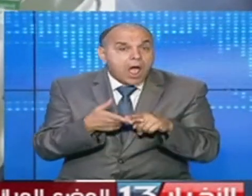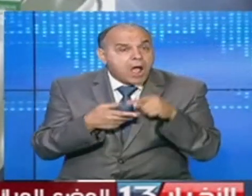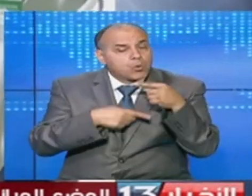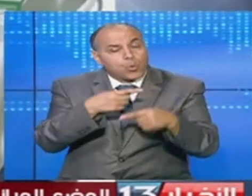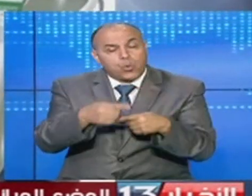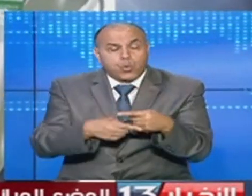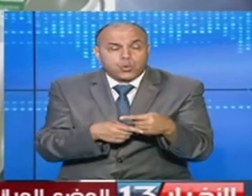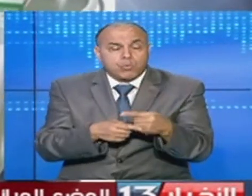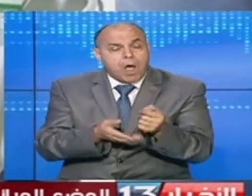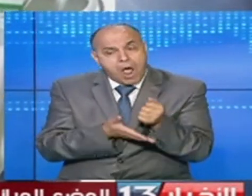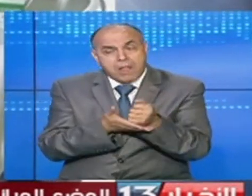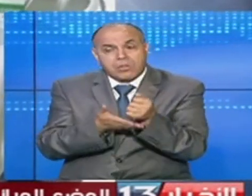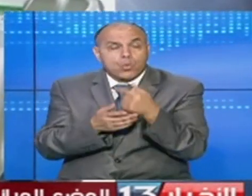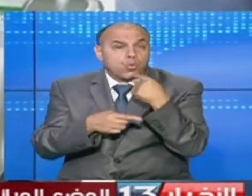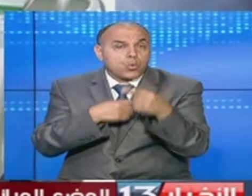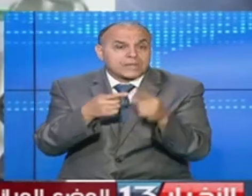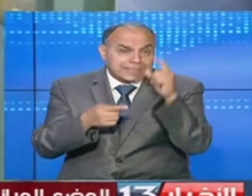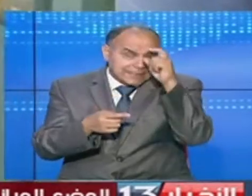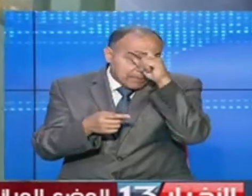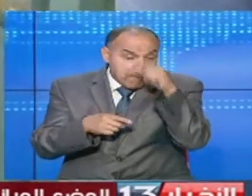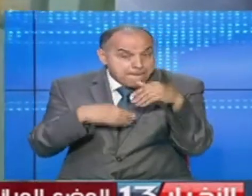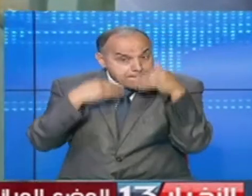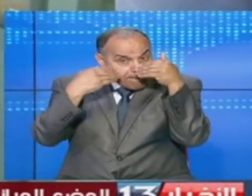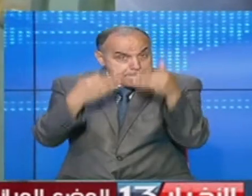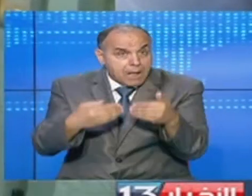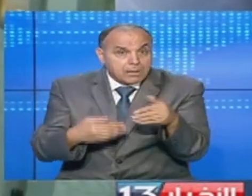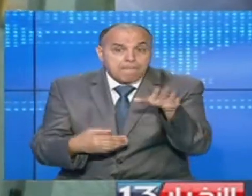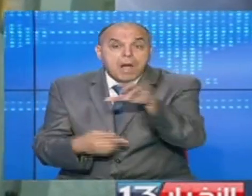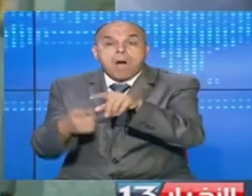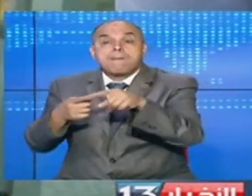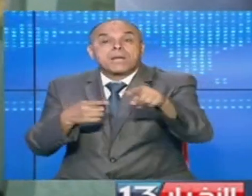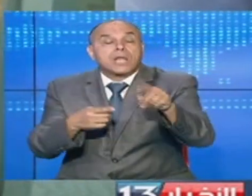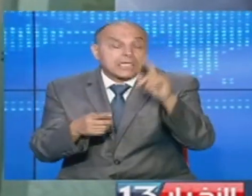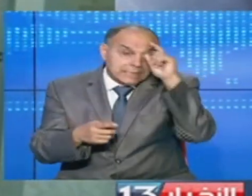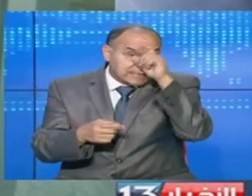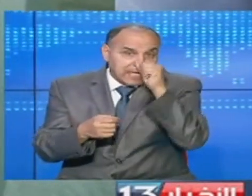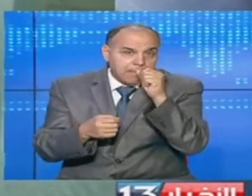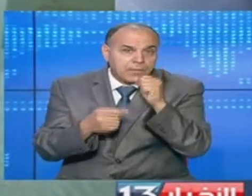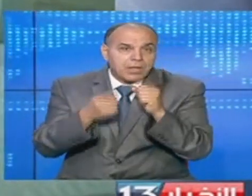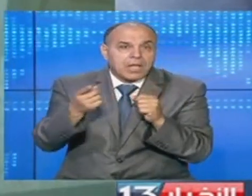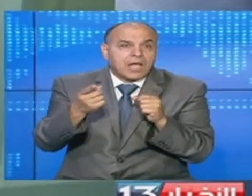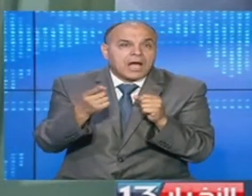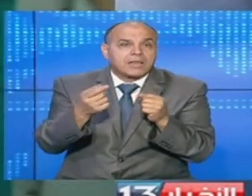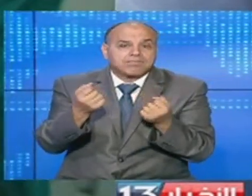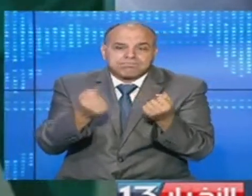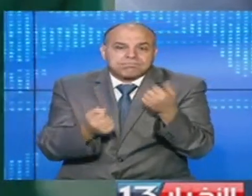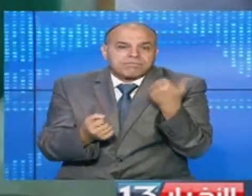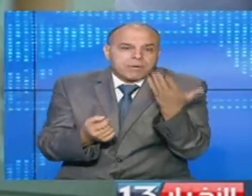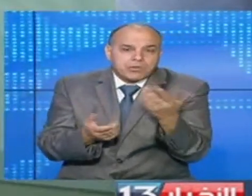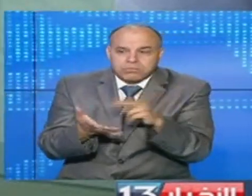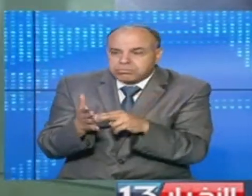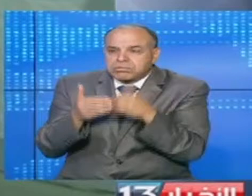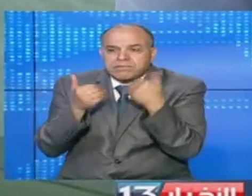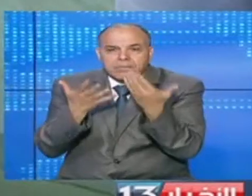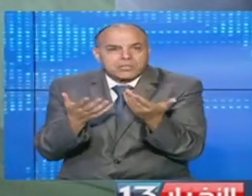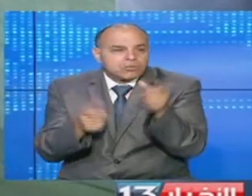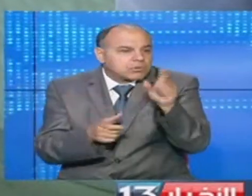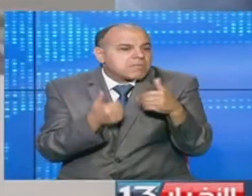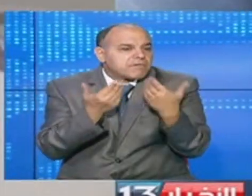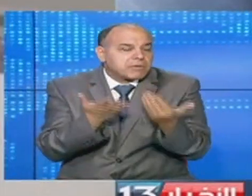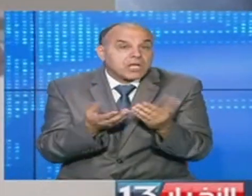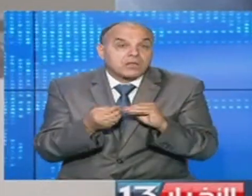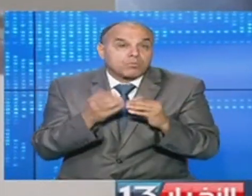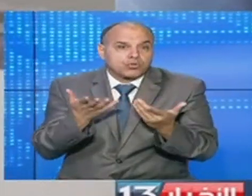يوميا وقد يصعب القيام به في مناطق عده جراء ضعف الامكانيات اللوجيستيه والبشريه